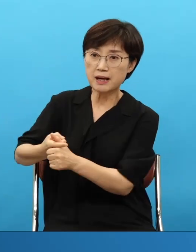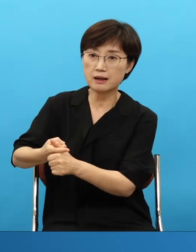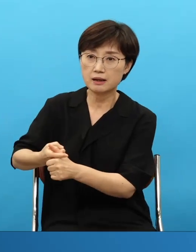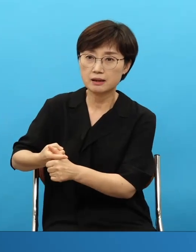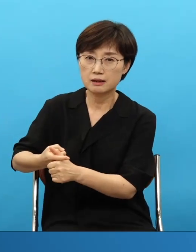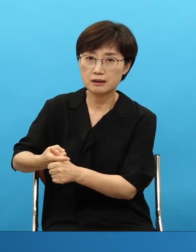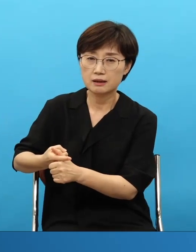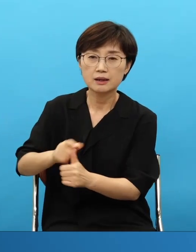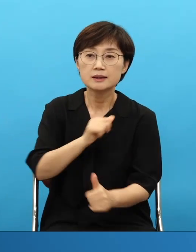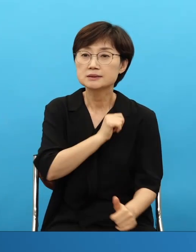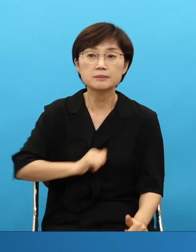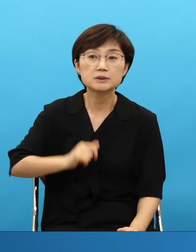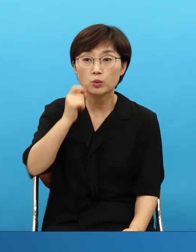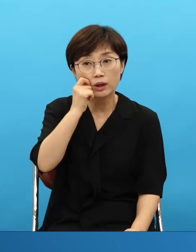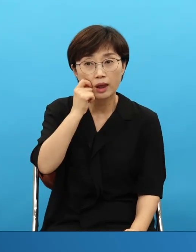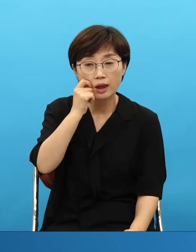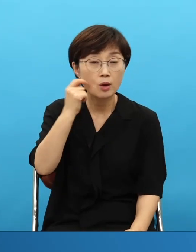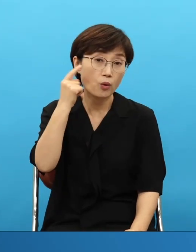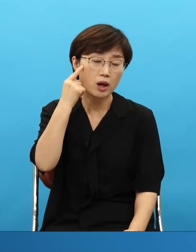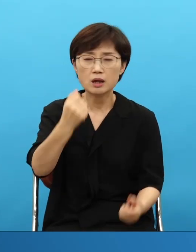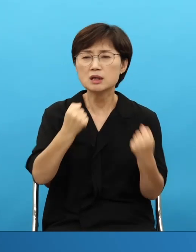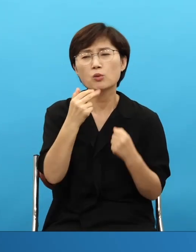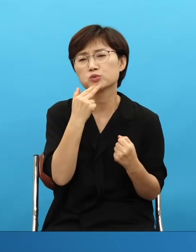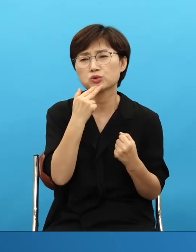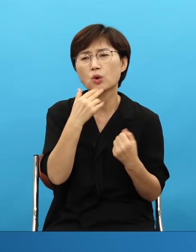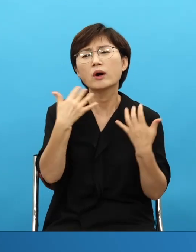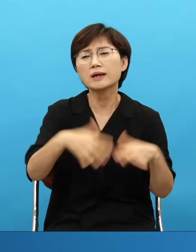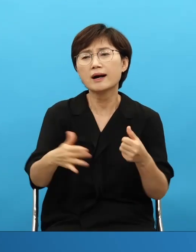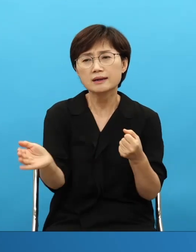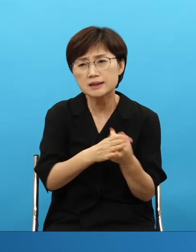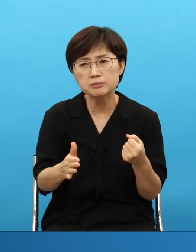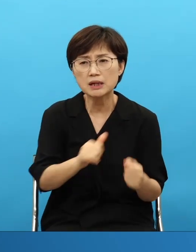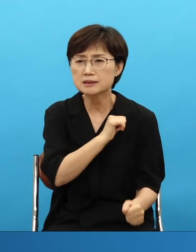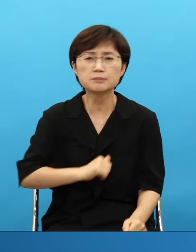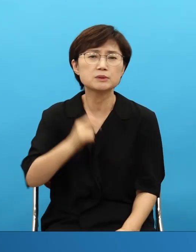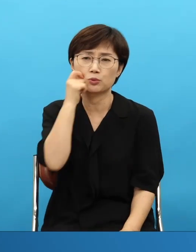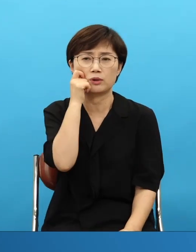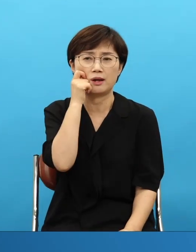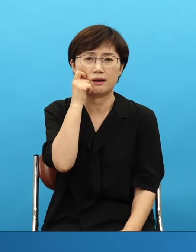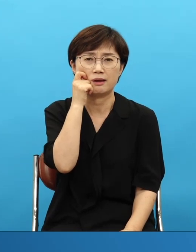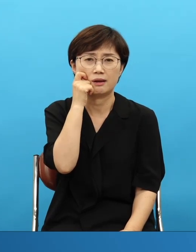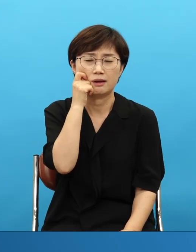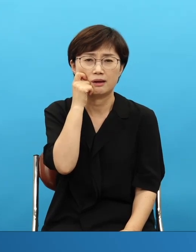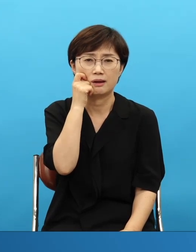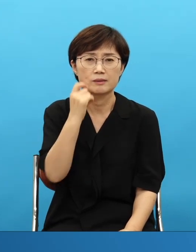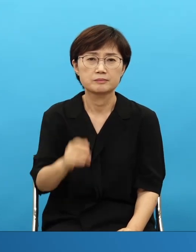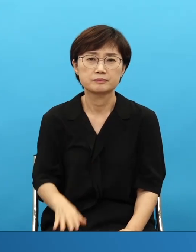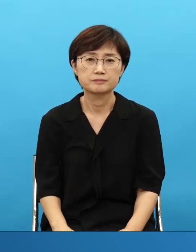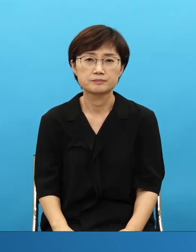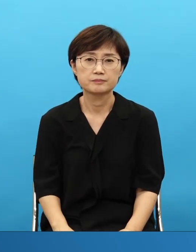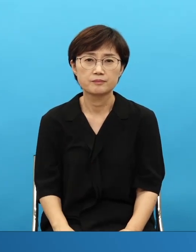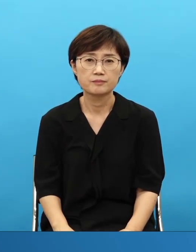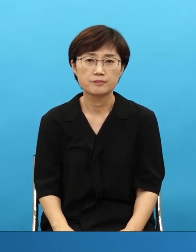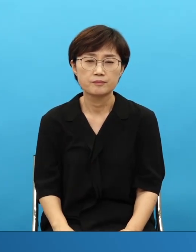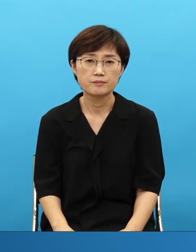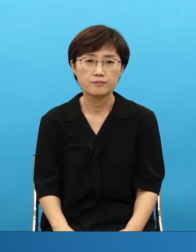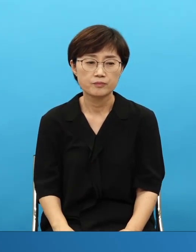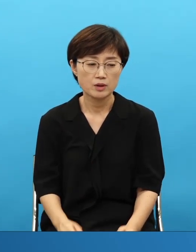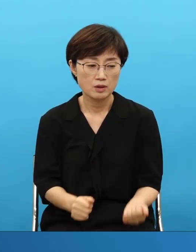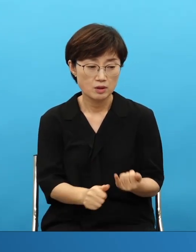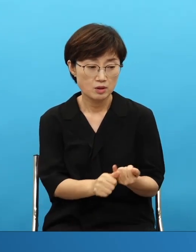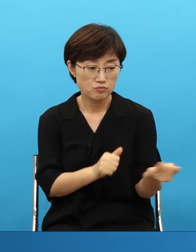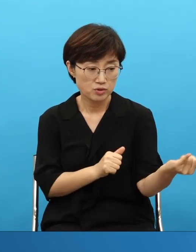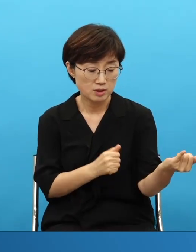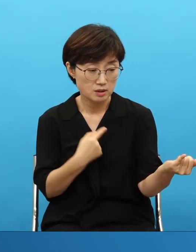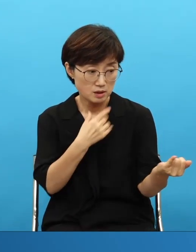因为我不能忍，所以用刀捅死他。 그게 강한 겁니까? 那就是强大吗？ 약한 거예요. 其实那是软弱。 부인이 뭐 좀 말했다. 그걸 못 참아 부인을 칼로 찌를